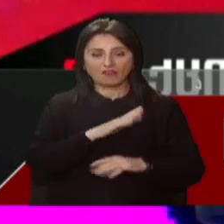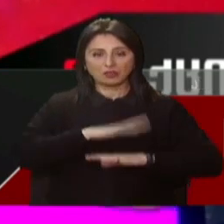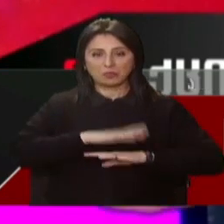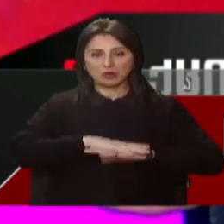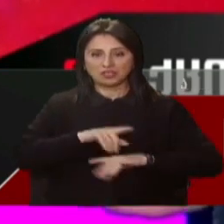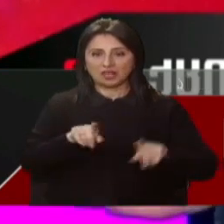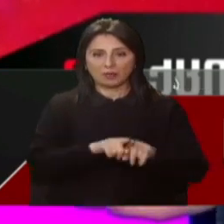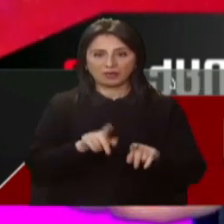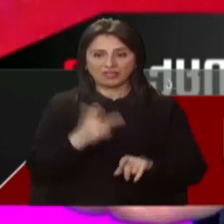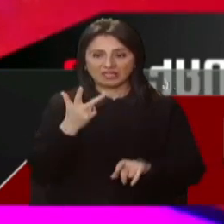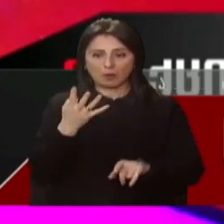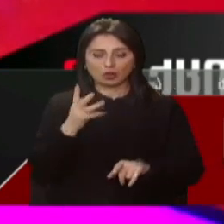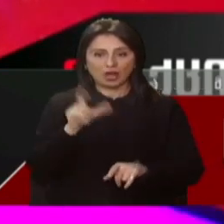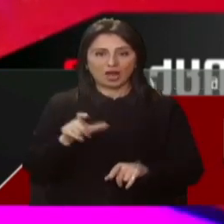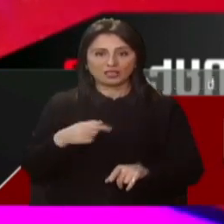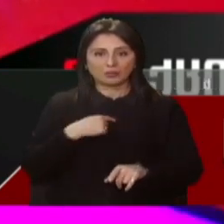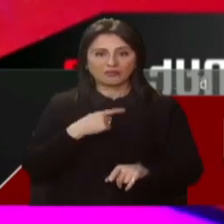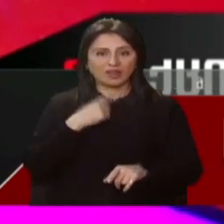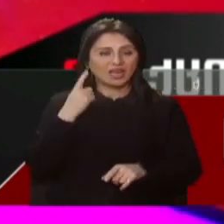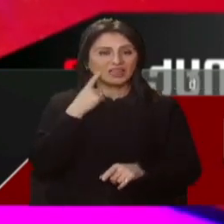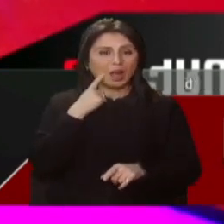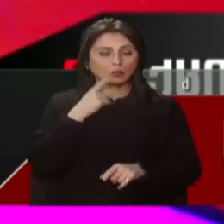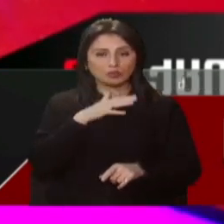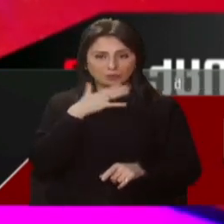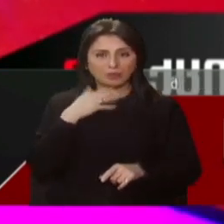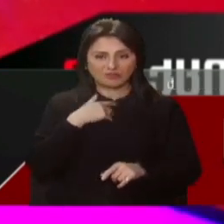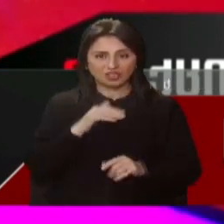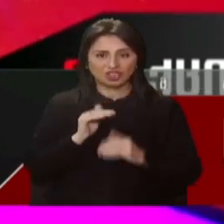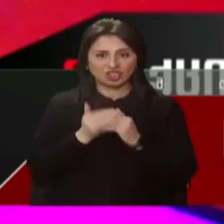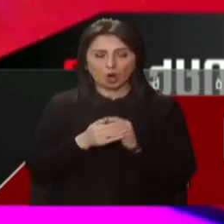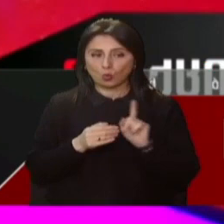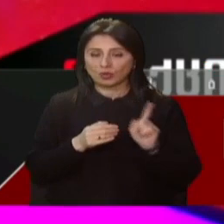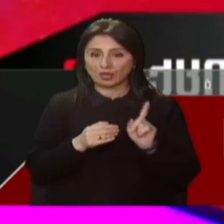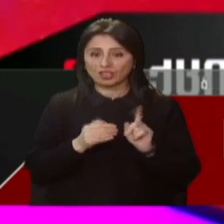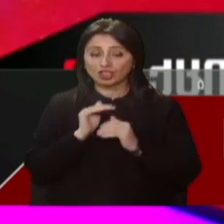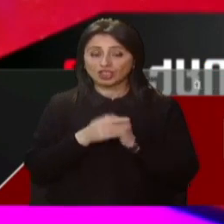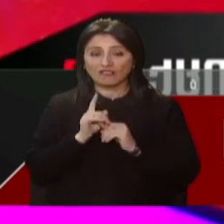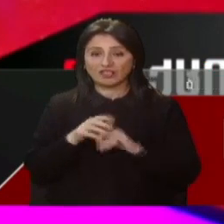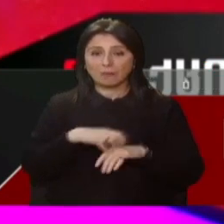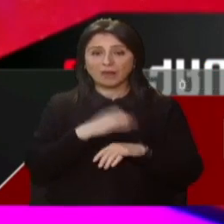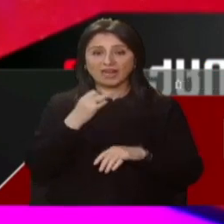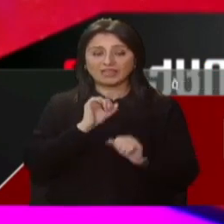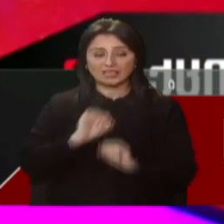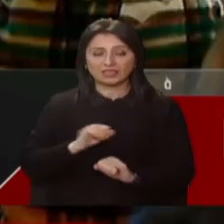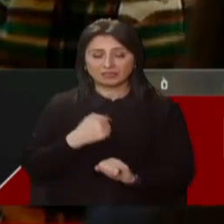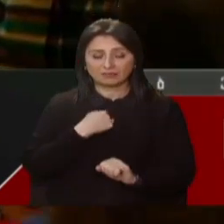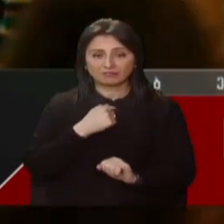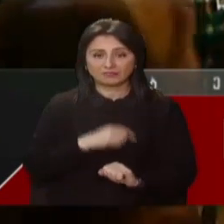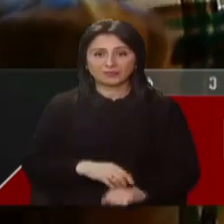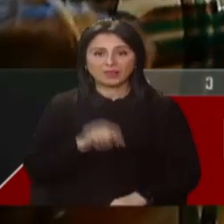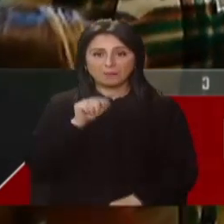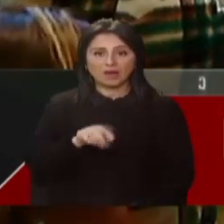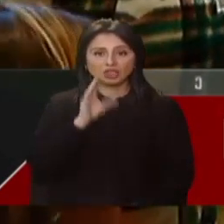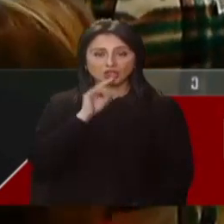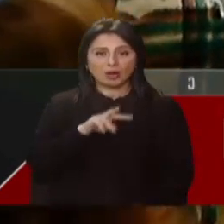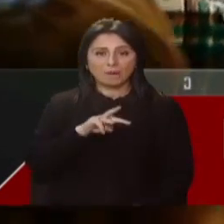მოიქცეოდა 3-4 ადამიანი. ეს ნამუსი ძალიან ბევრ ადამიანს შევუნახე. ისე პარტიის ინტერესის გათვალისწინებით. მაშინ,